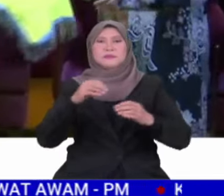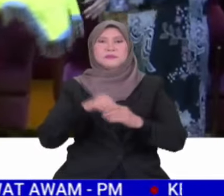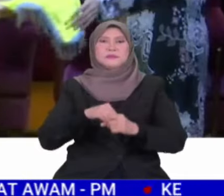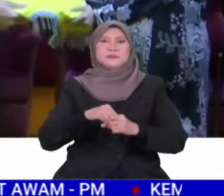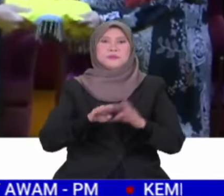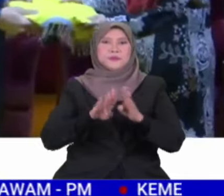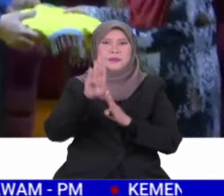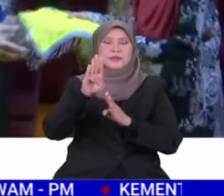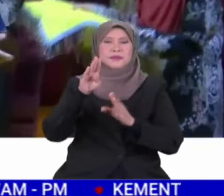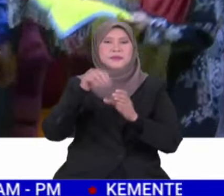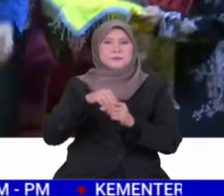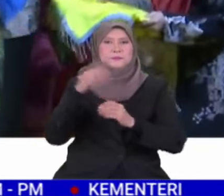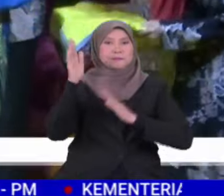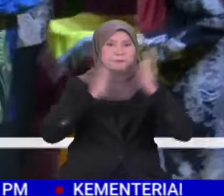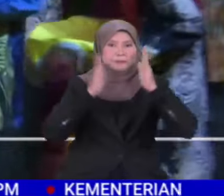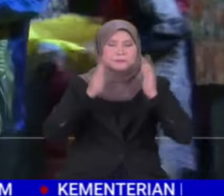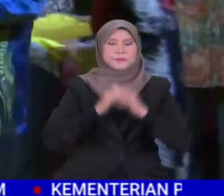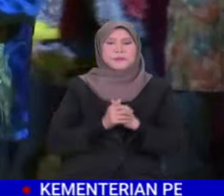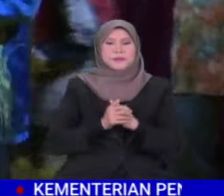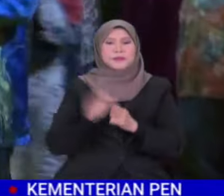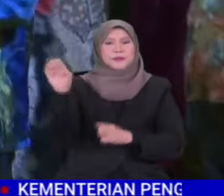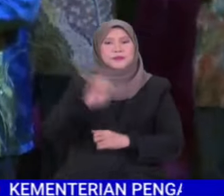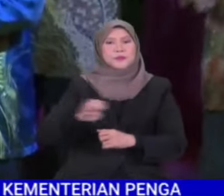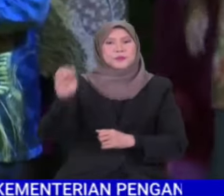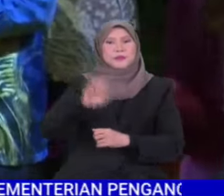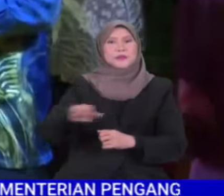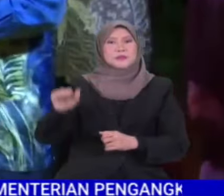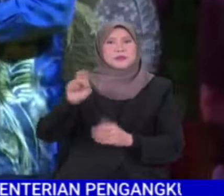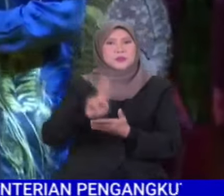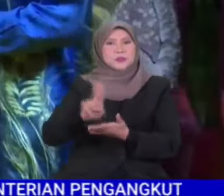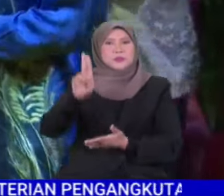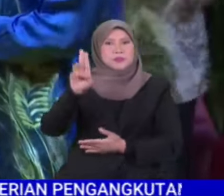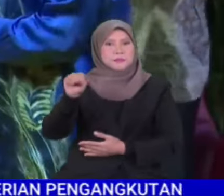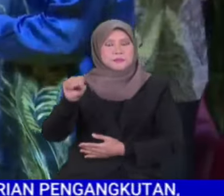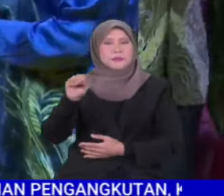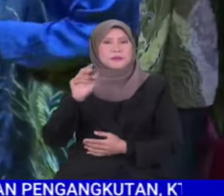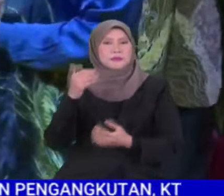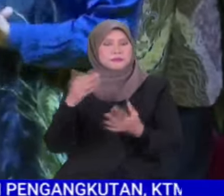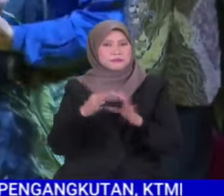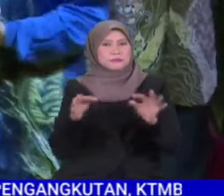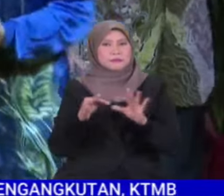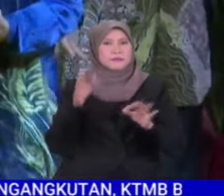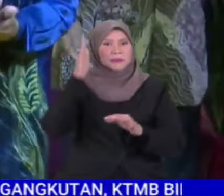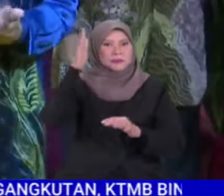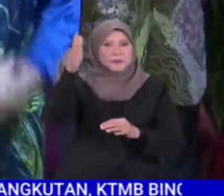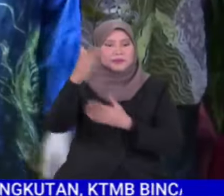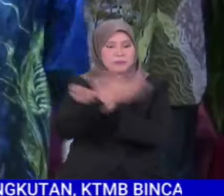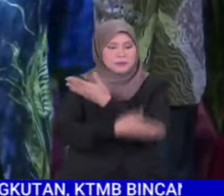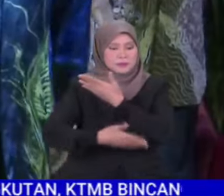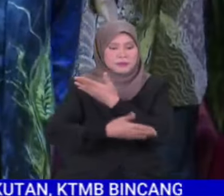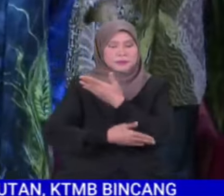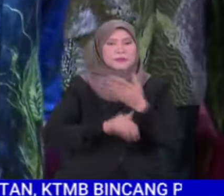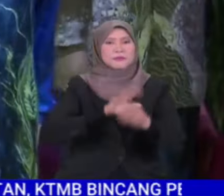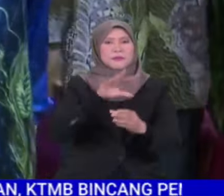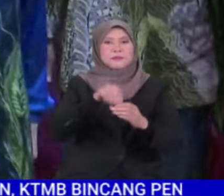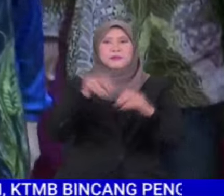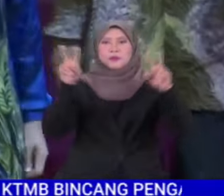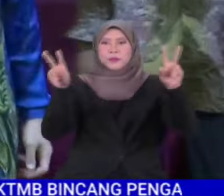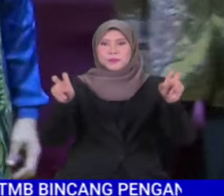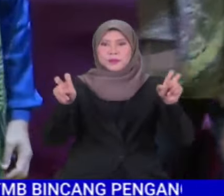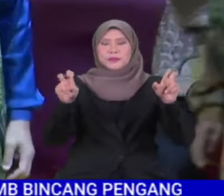Negara. Buku terbitan Institut Asia Eropah Universiti Melaya itu berkisahkan pembangunan masa depan negara, merangkumi